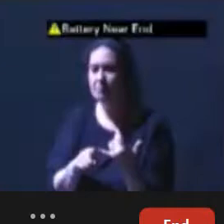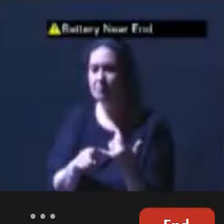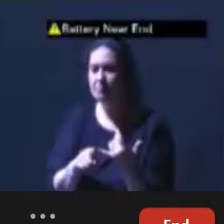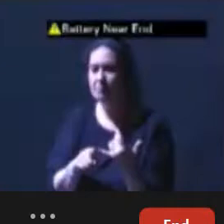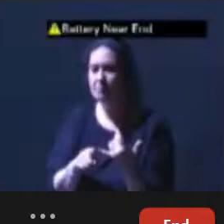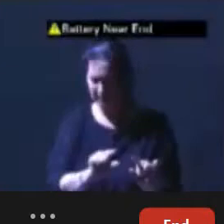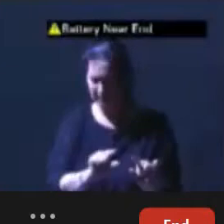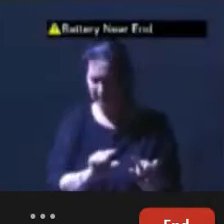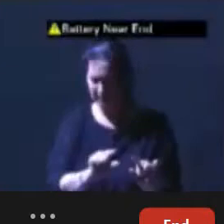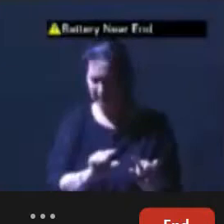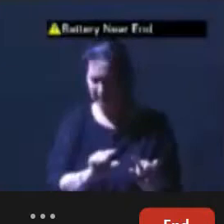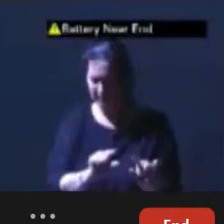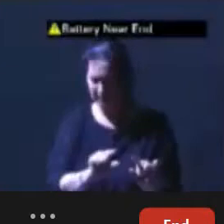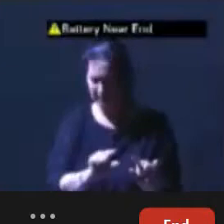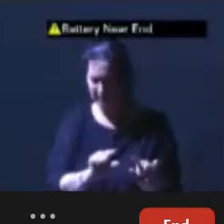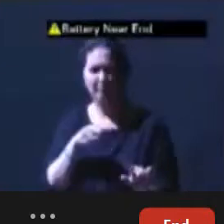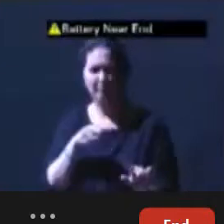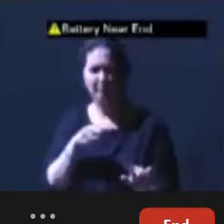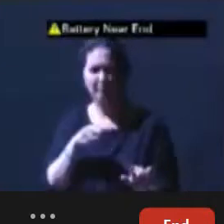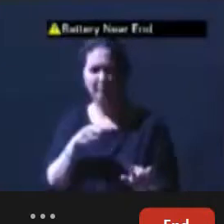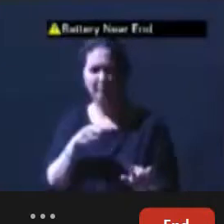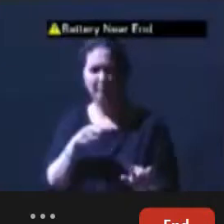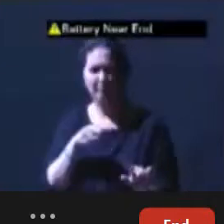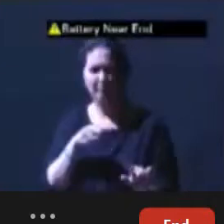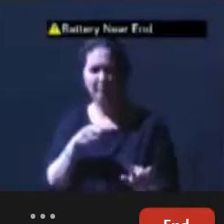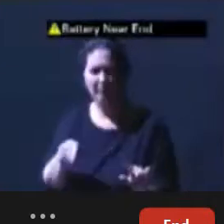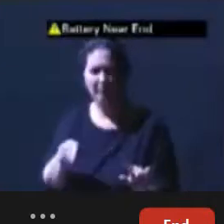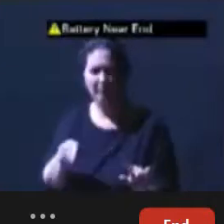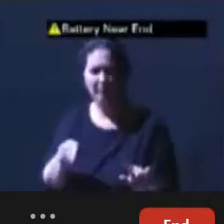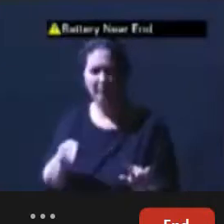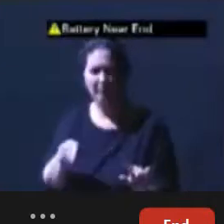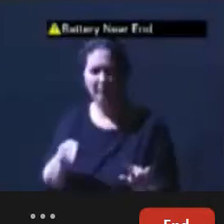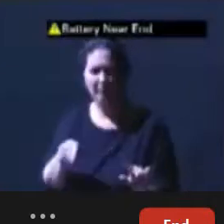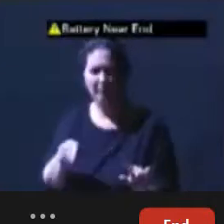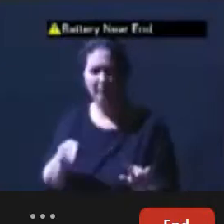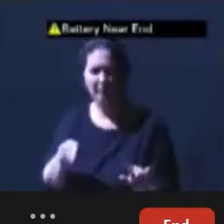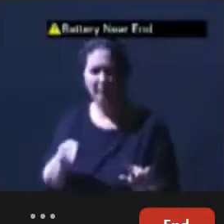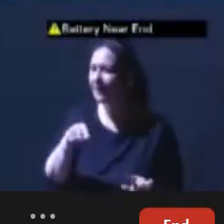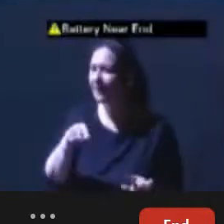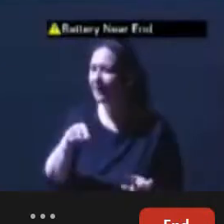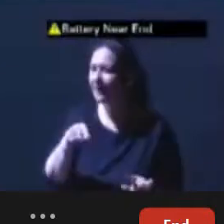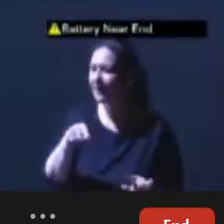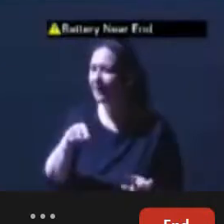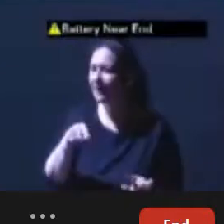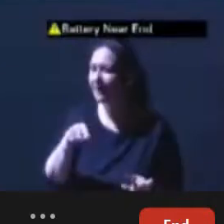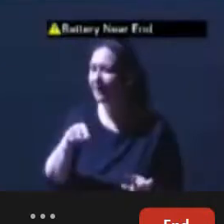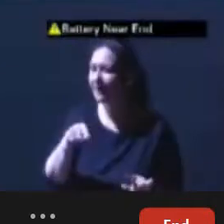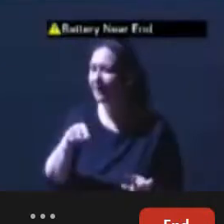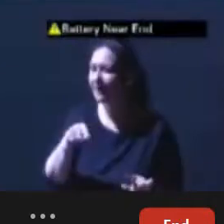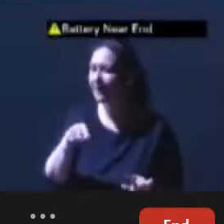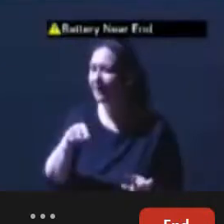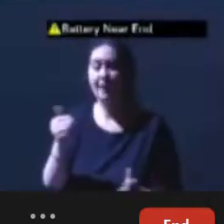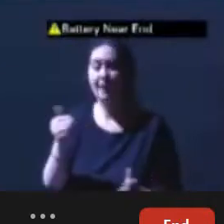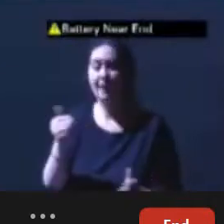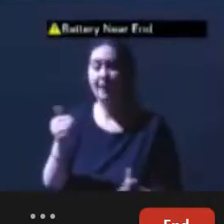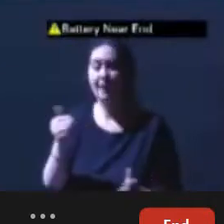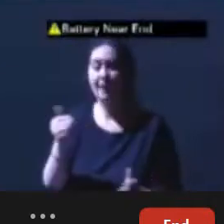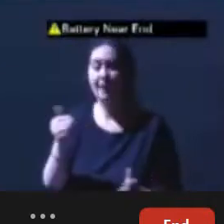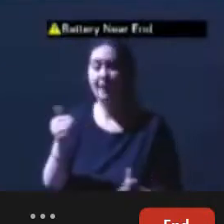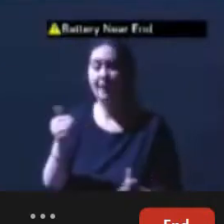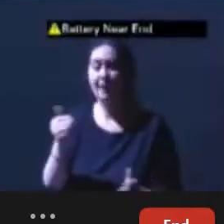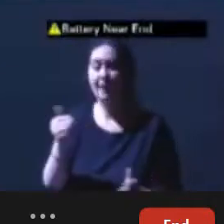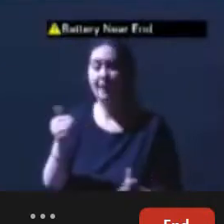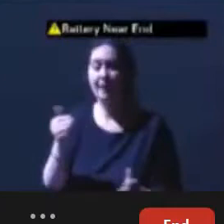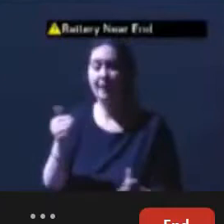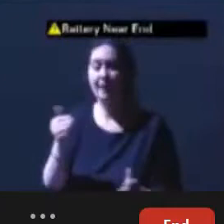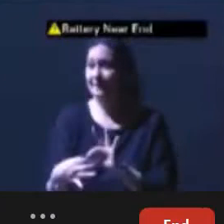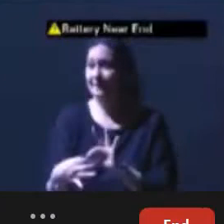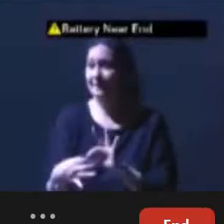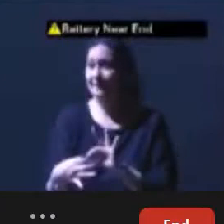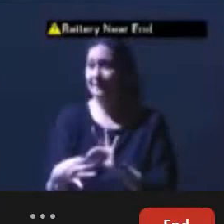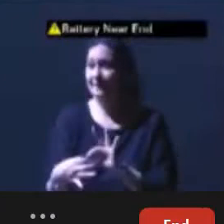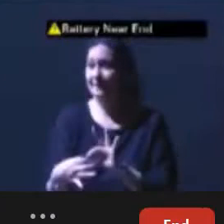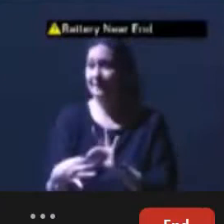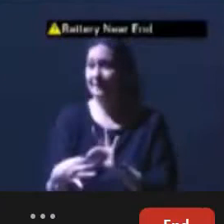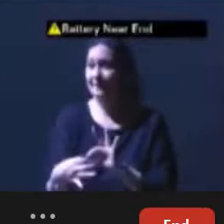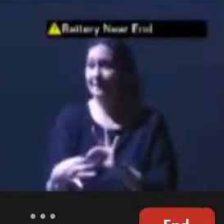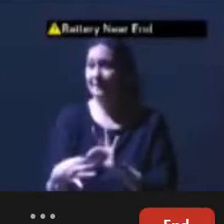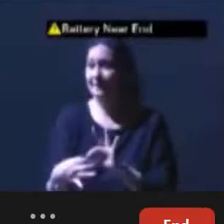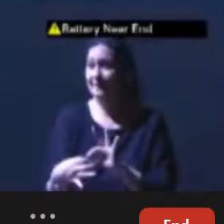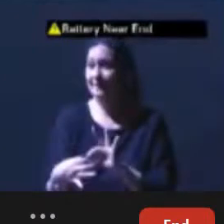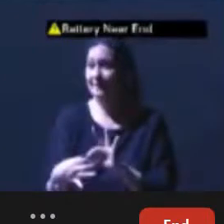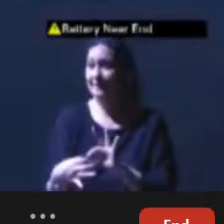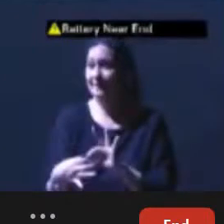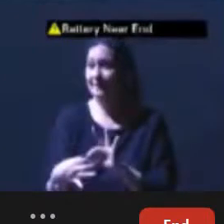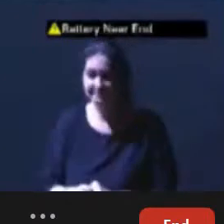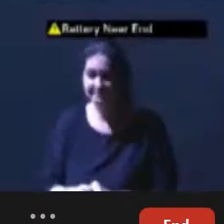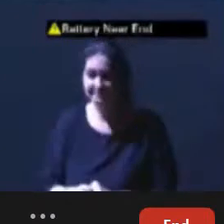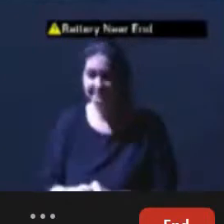để chúng tôi sử dụng trong 5 cái tình huống khác nhau. Đấy, thì thế thì khi mà chúng ta xịt cái nước hoa